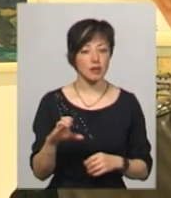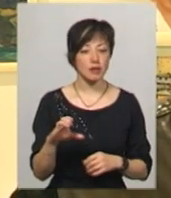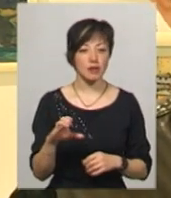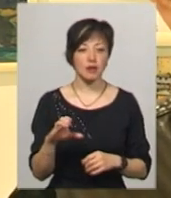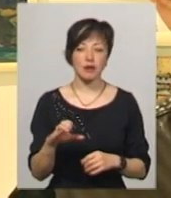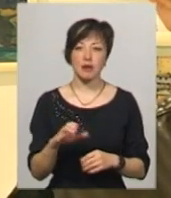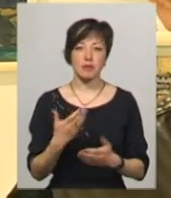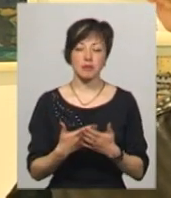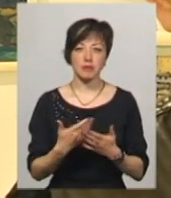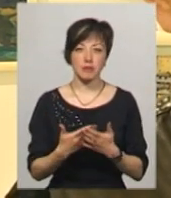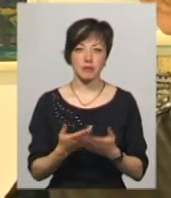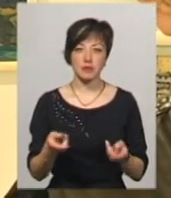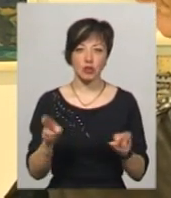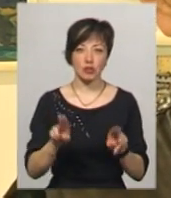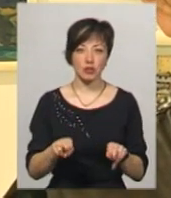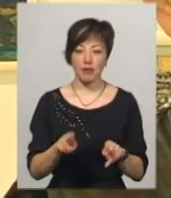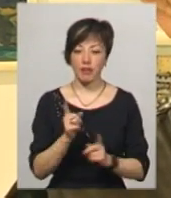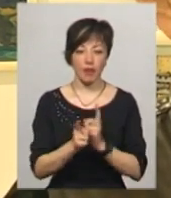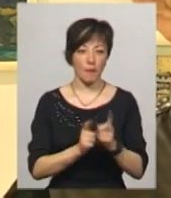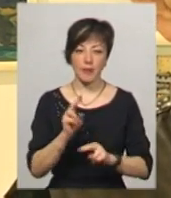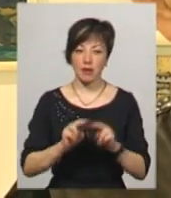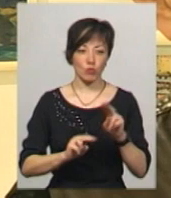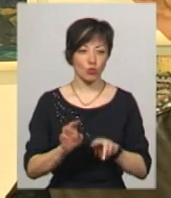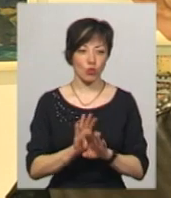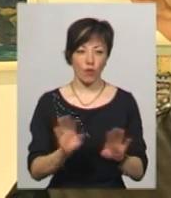Воно майже лишилось неперебудоване.